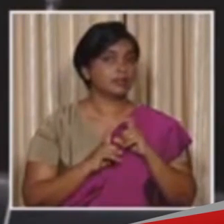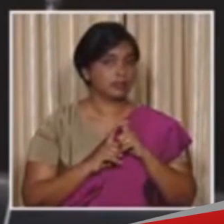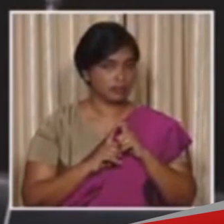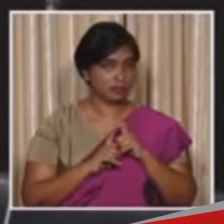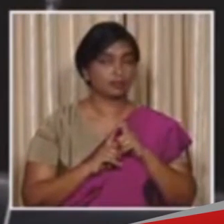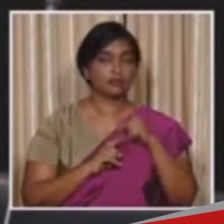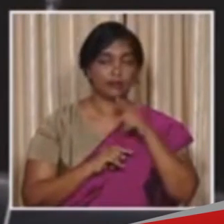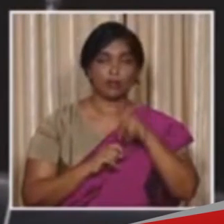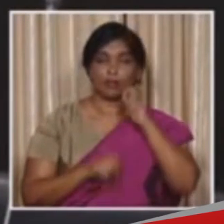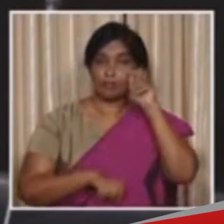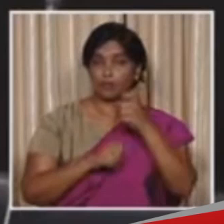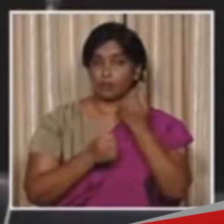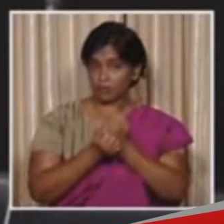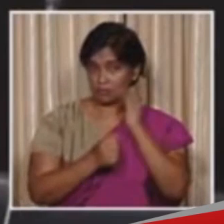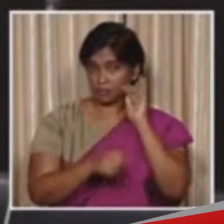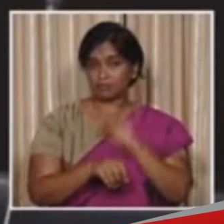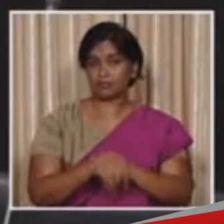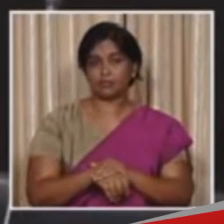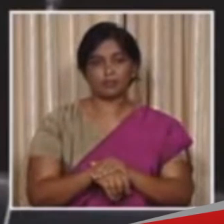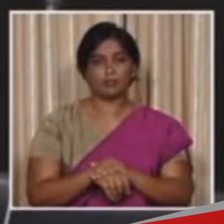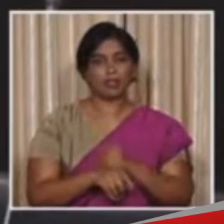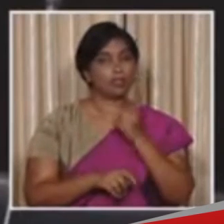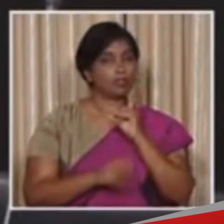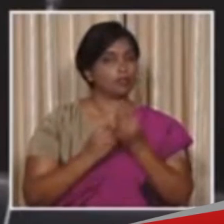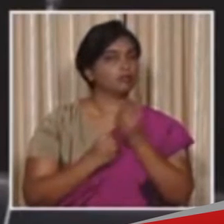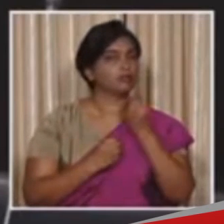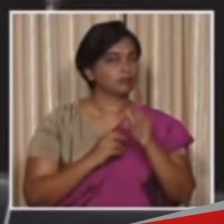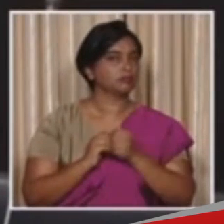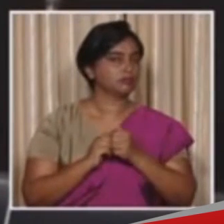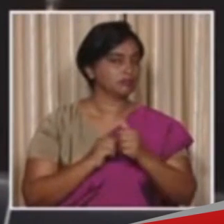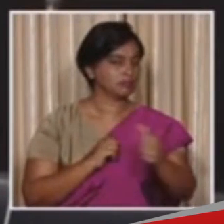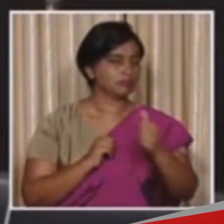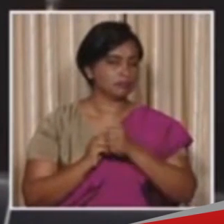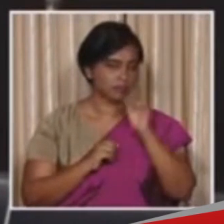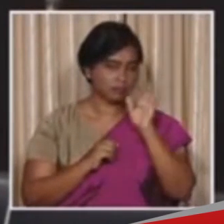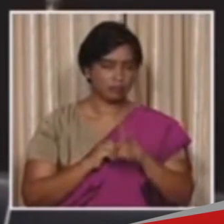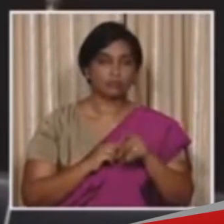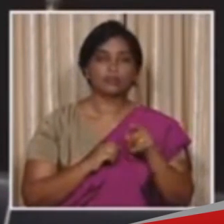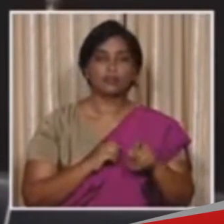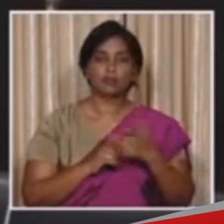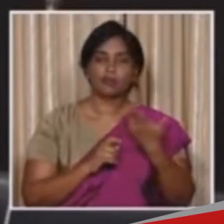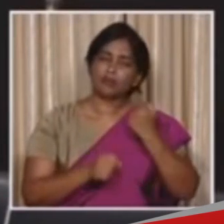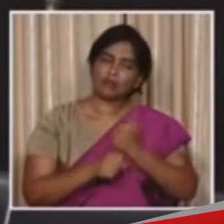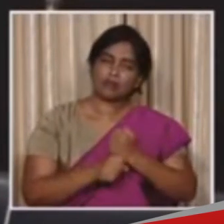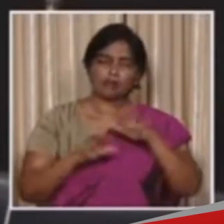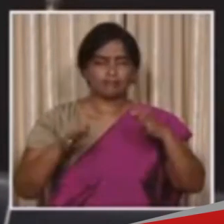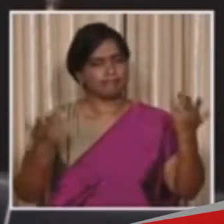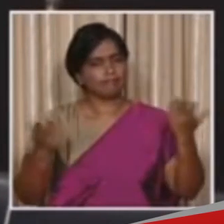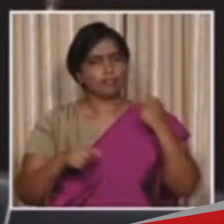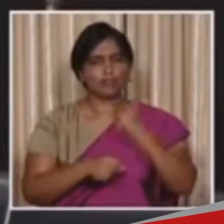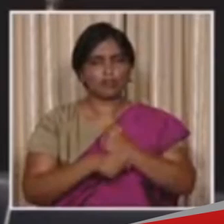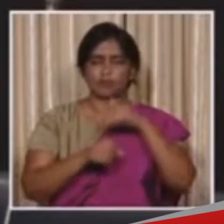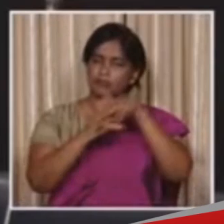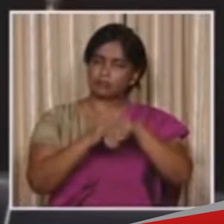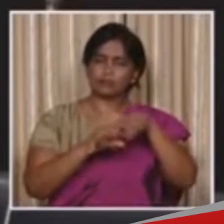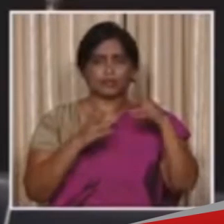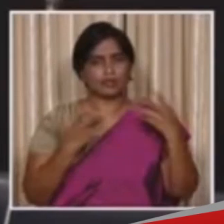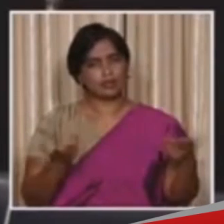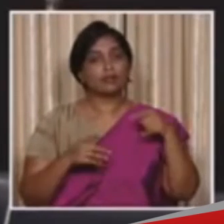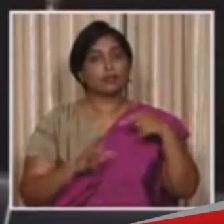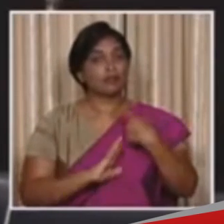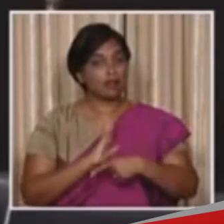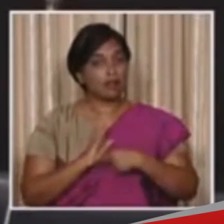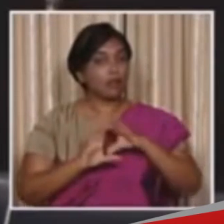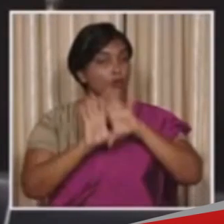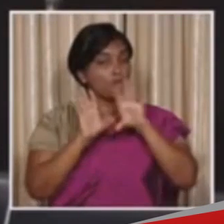දෙපාර්තමේන්තුව මේ පුද්ගලයන් අල්ලලා දඬුවම් කිරීමේ කාර්යයට කරන්න ඕනේ කාගේ ආණ්ඩුවක් තිබුණත් කවුරු ආණ්ඩු කළත් නැතත් මේ රටේ